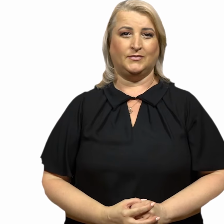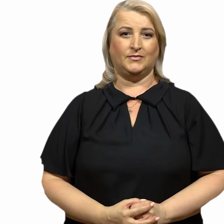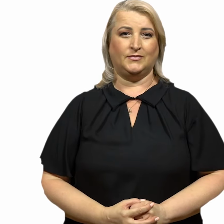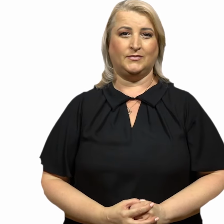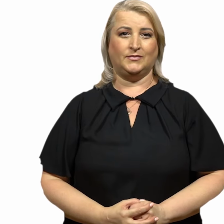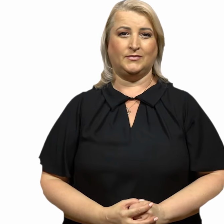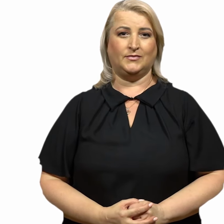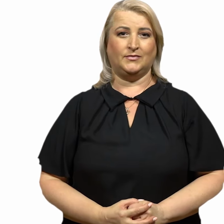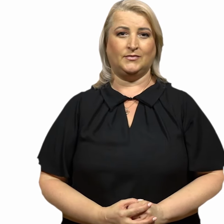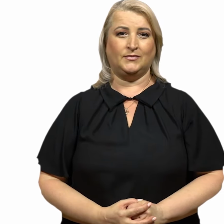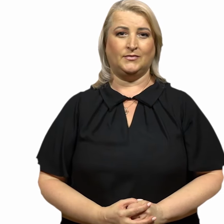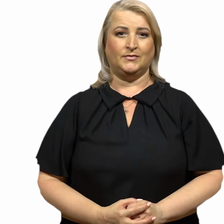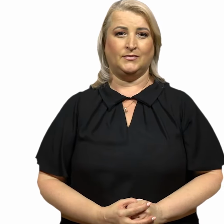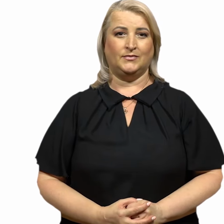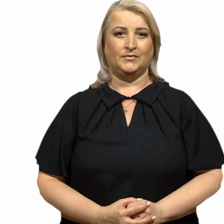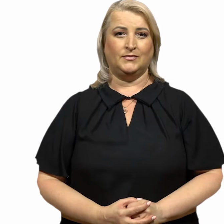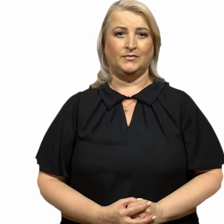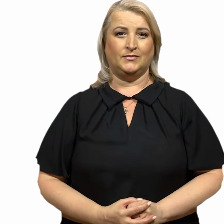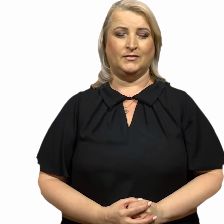MULȚUMIT PENTRU VIZIONARE!